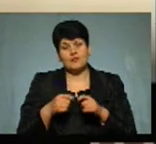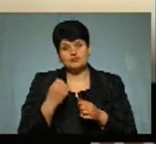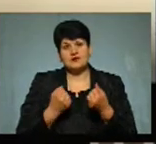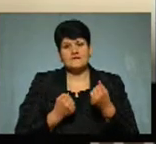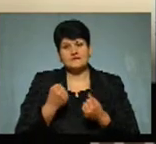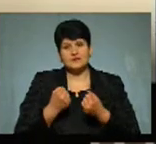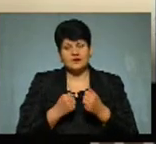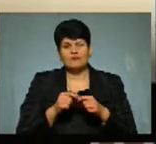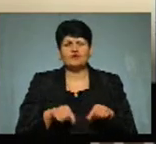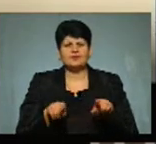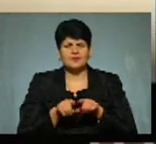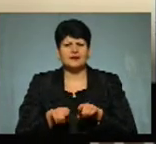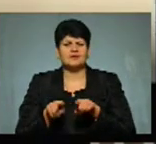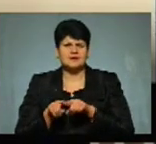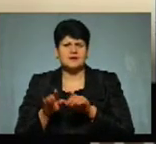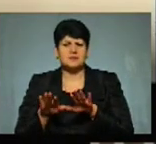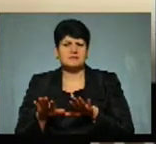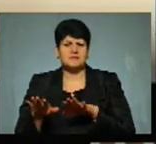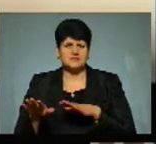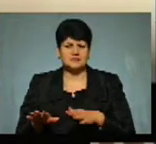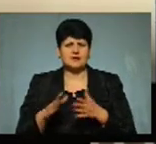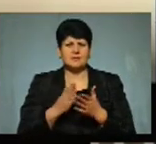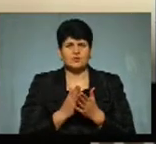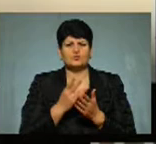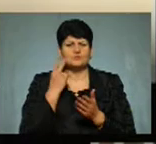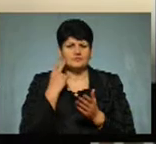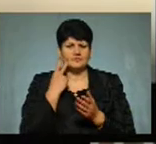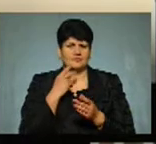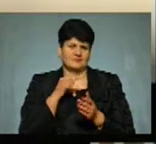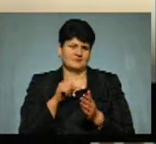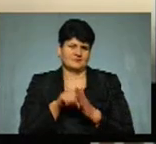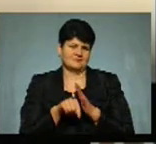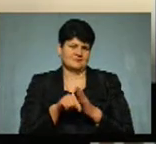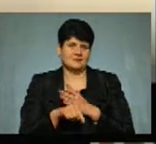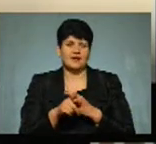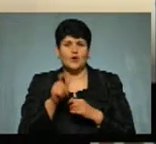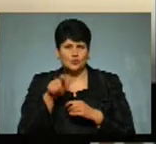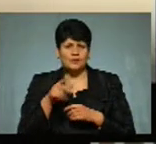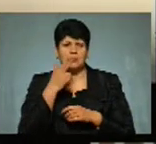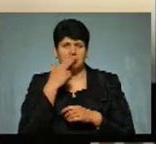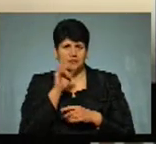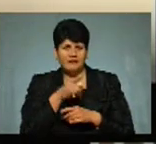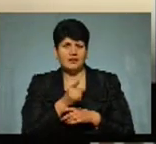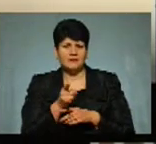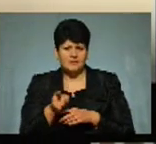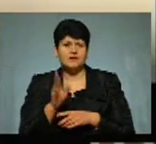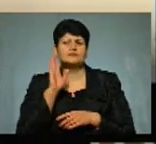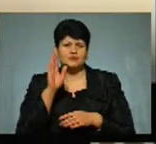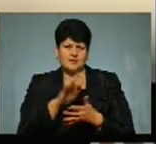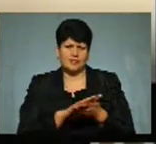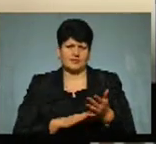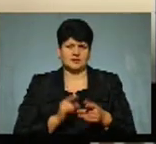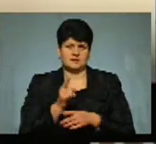водіями в одних і тих самих місцях носять системний характер. Тобто, де людина звикла паркуватися, вона і далі буде паркуватися. Ну,